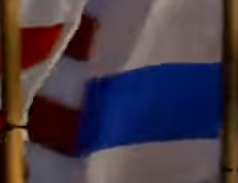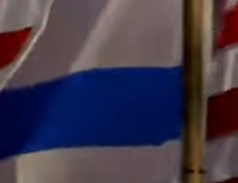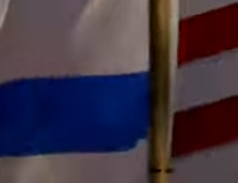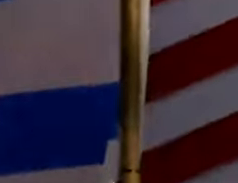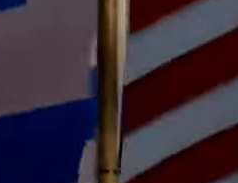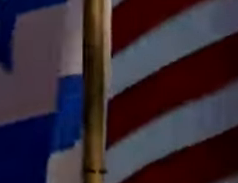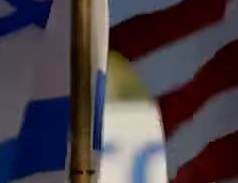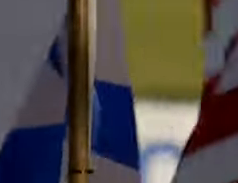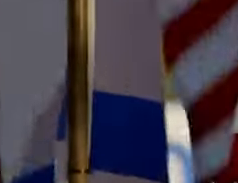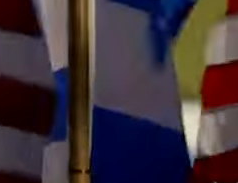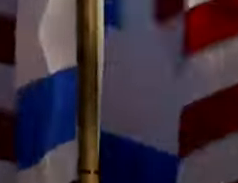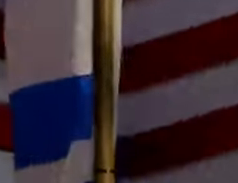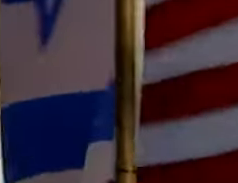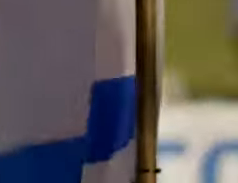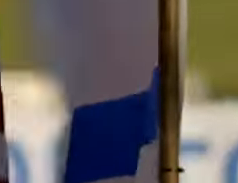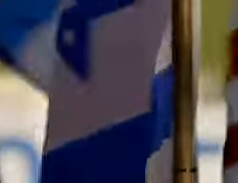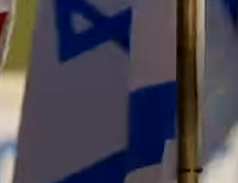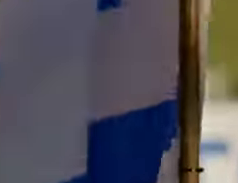היום זה ראש חודש כסלב,